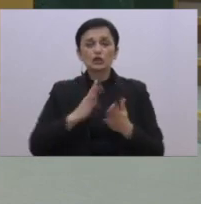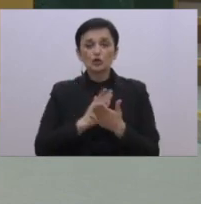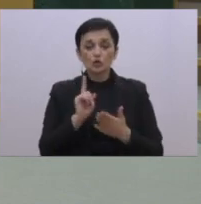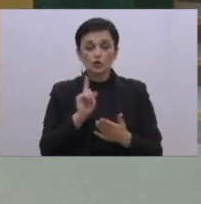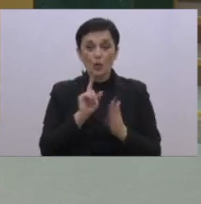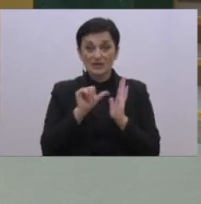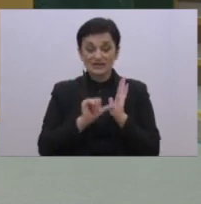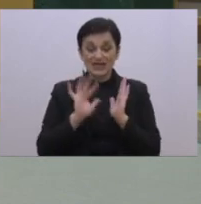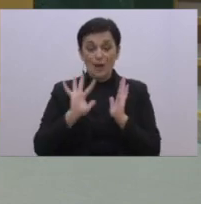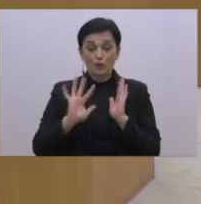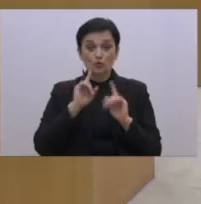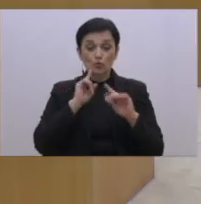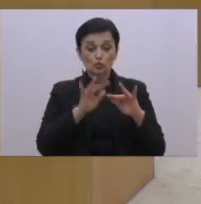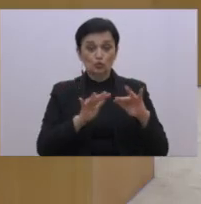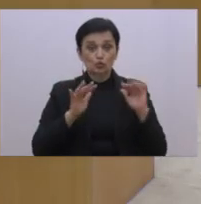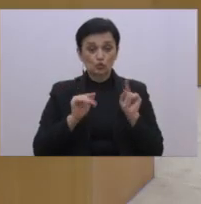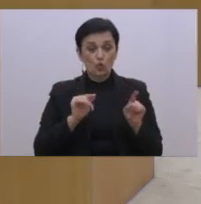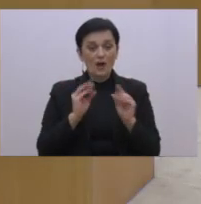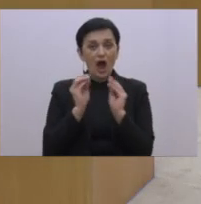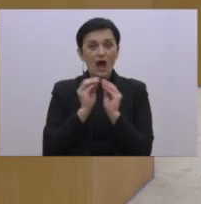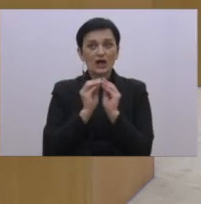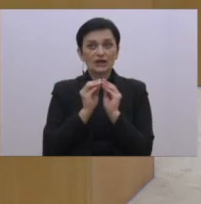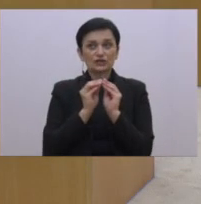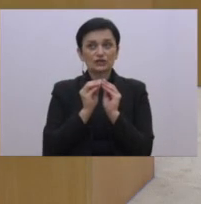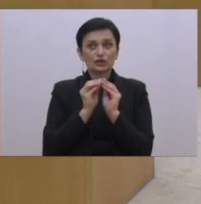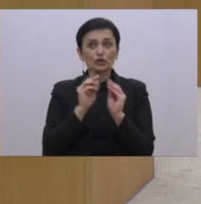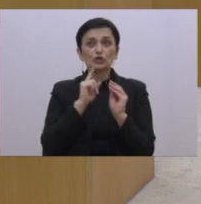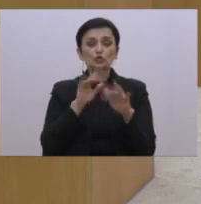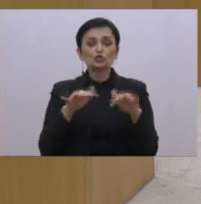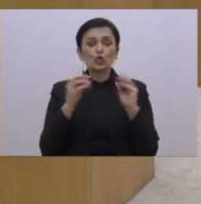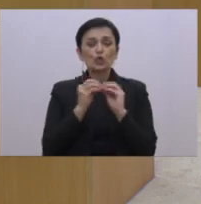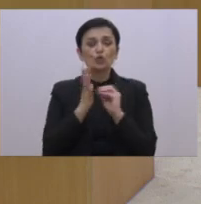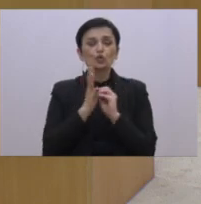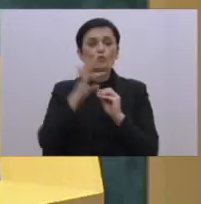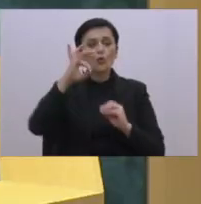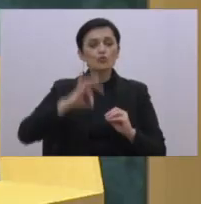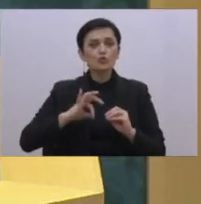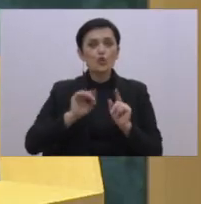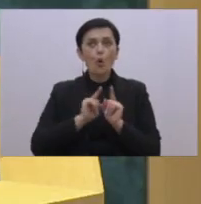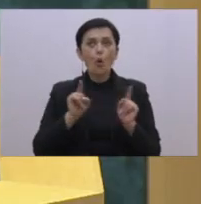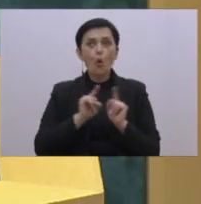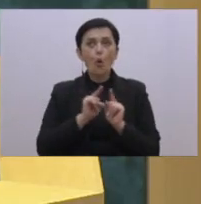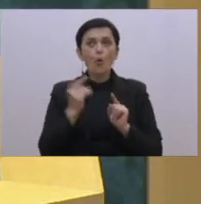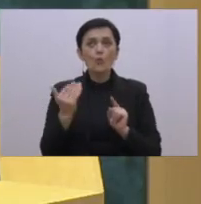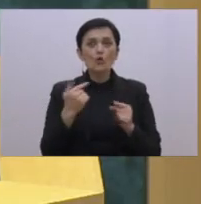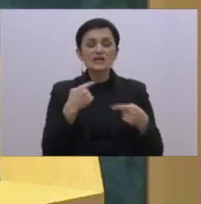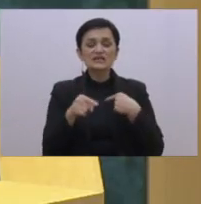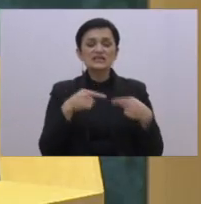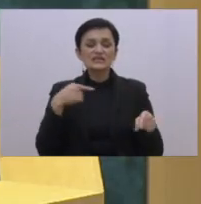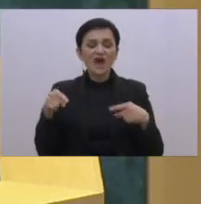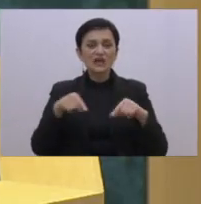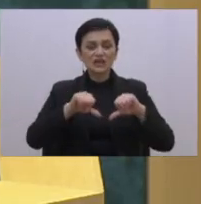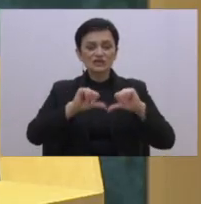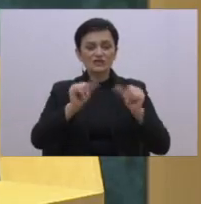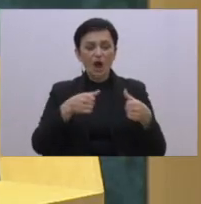რომ 65 სხდომიდან 10, რაც სხდომების 15% შეადგენს, ოპოზიციამ სხვადასხვა